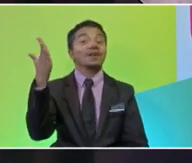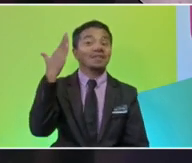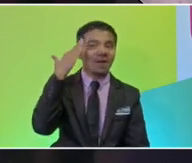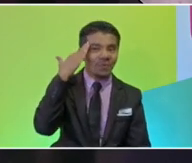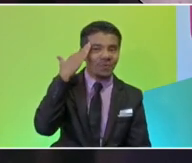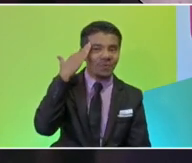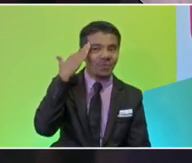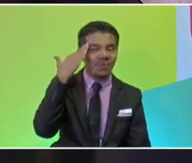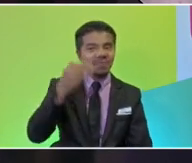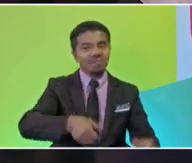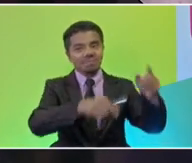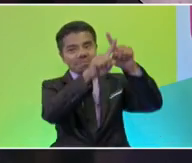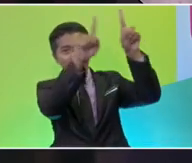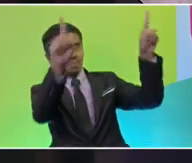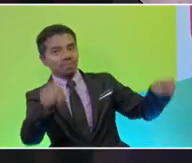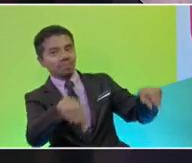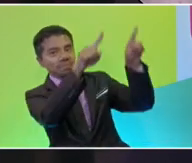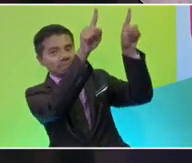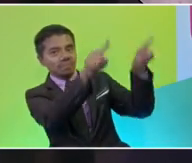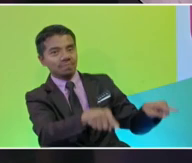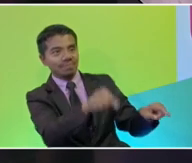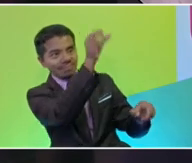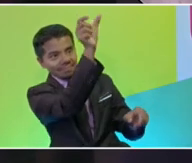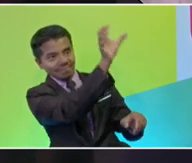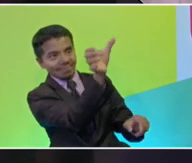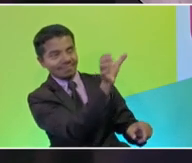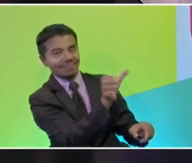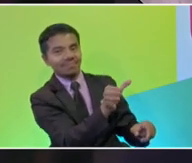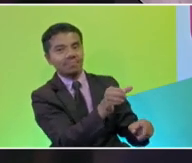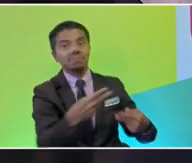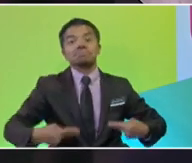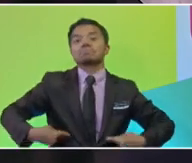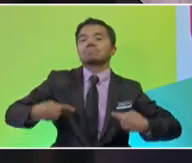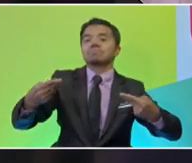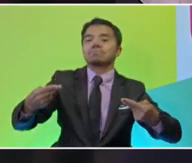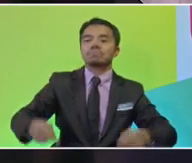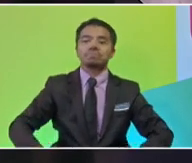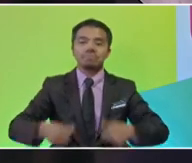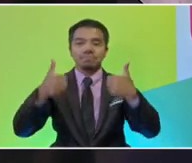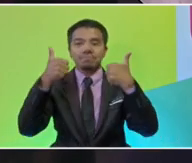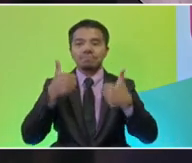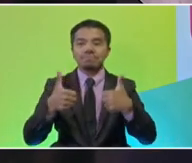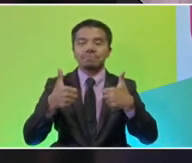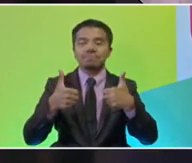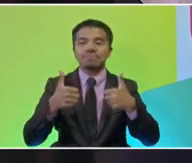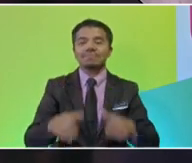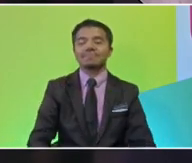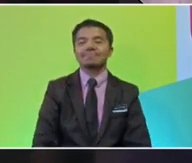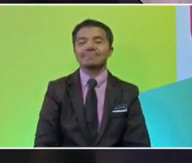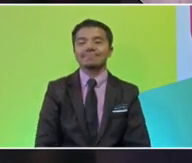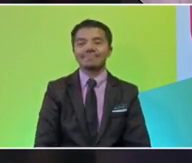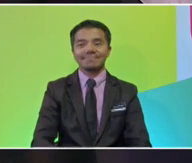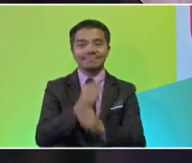penuh Oke jadi Mira mendapat periodisasinya sangat Cemerlang pada hari